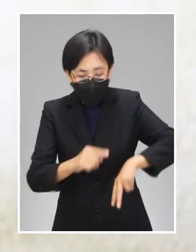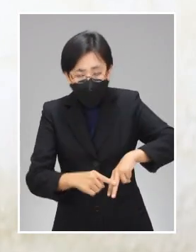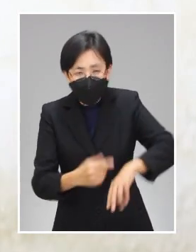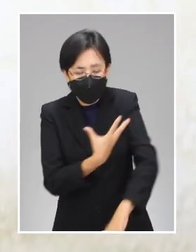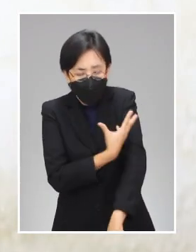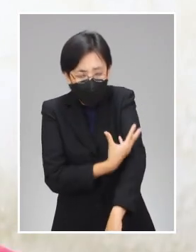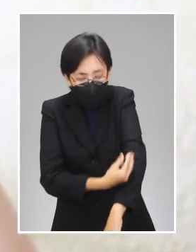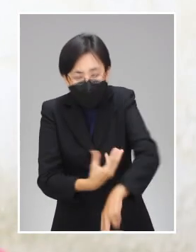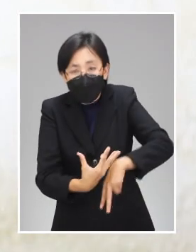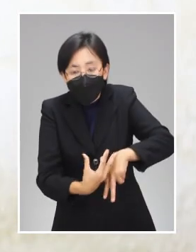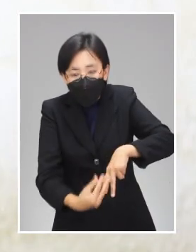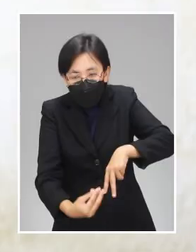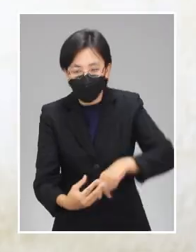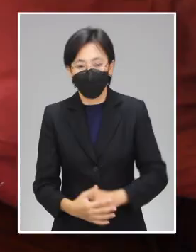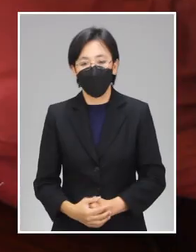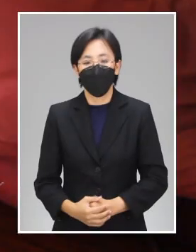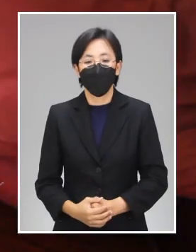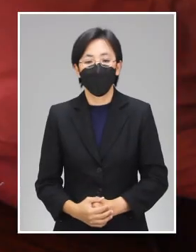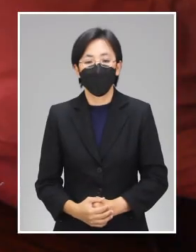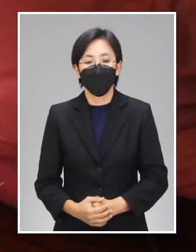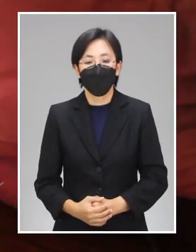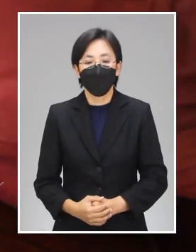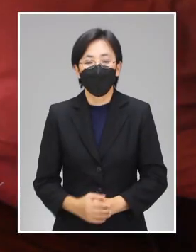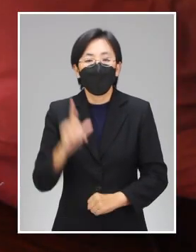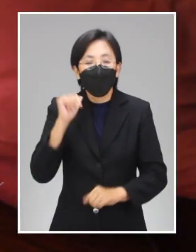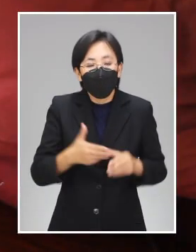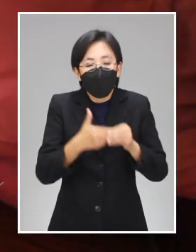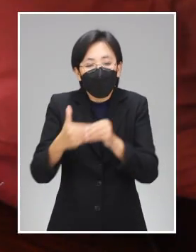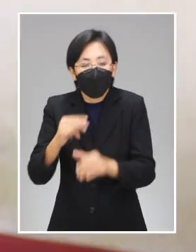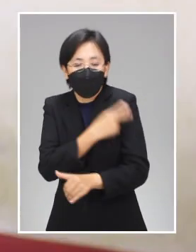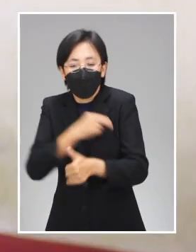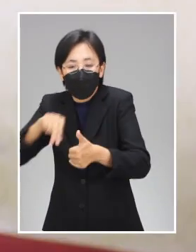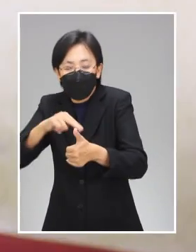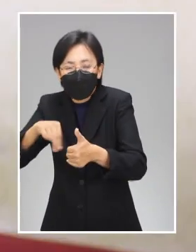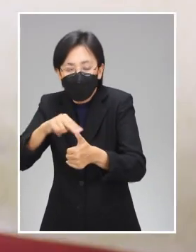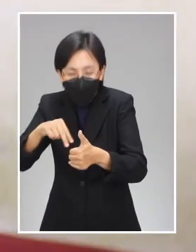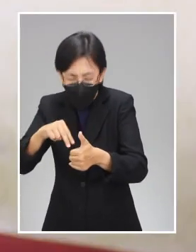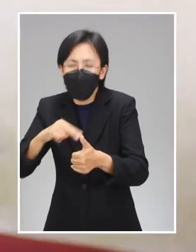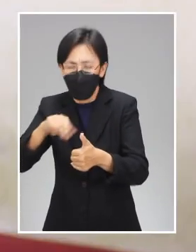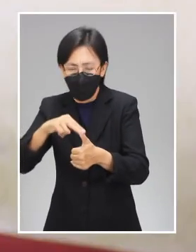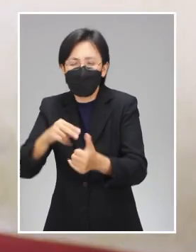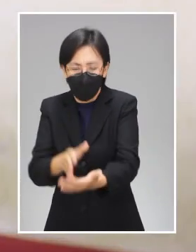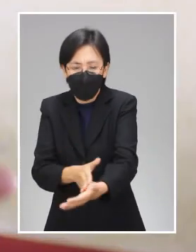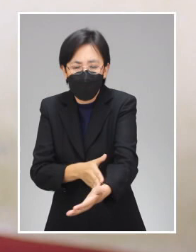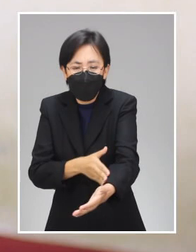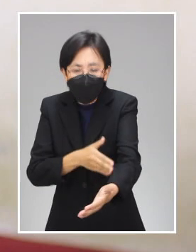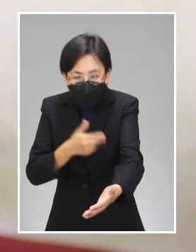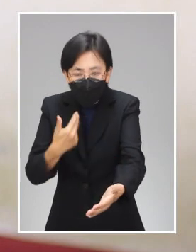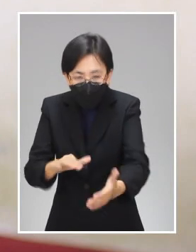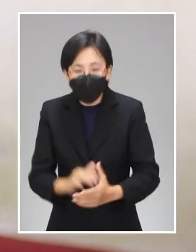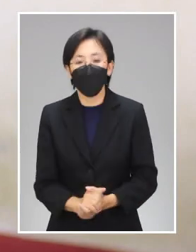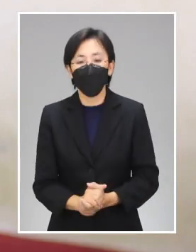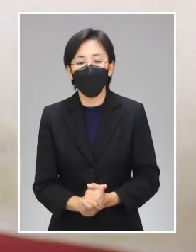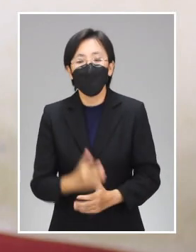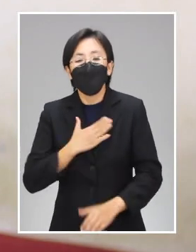ยรีบทั้งแขนทั้งขาไปหมดแม่เอาไปรักษาก็ข้างๆนานพอสมควรเราก็อยู่ๆกลับม